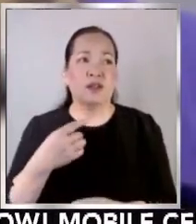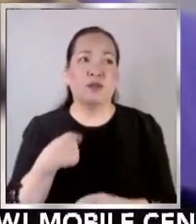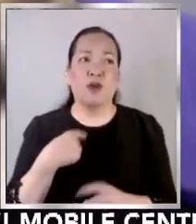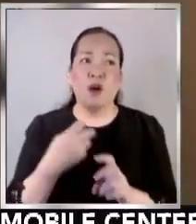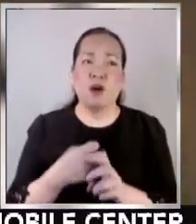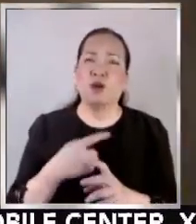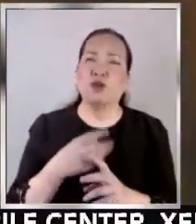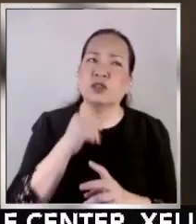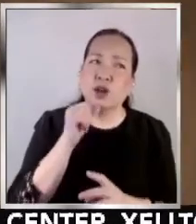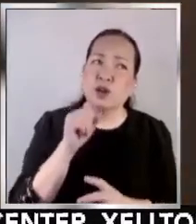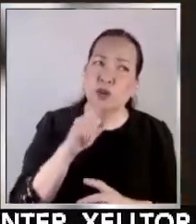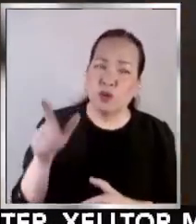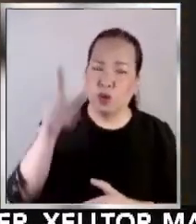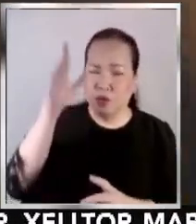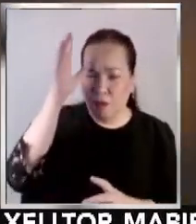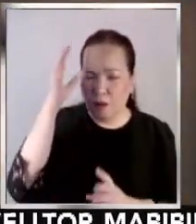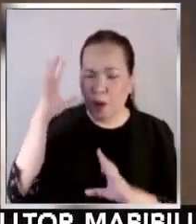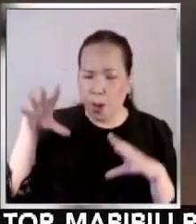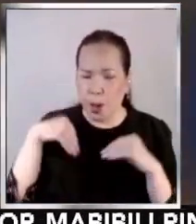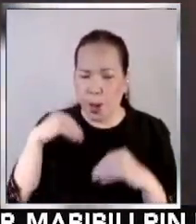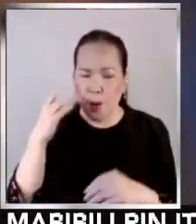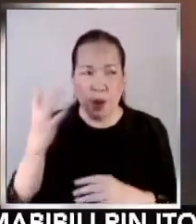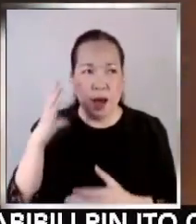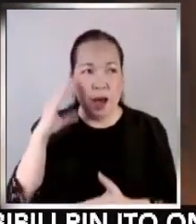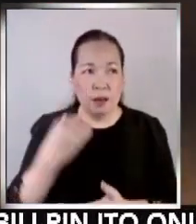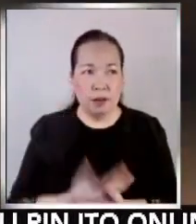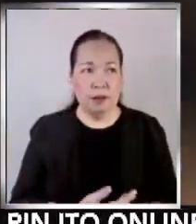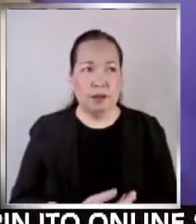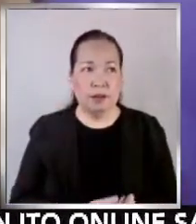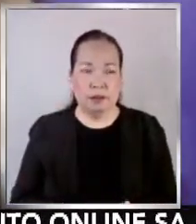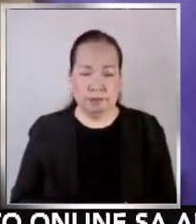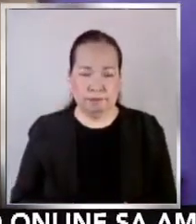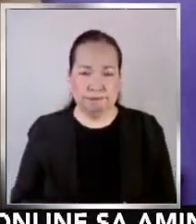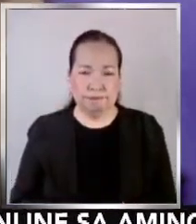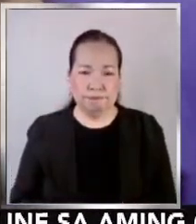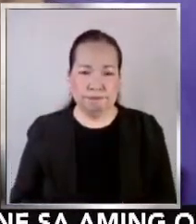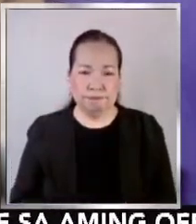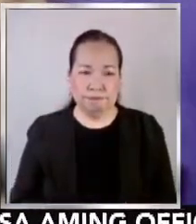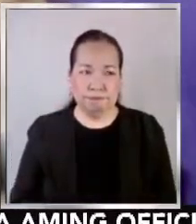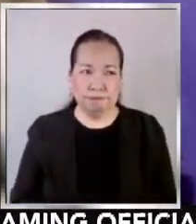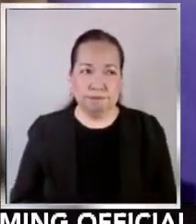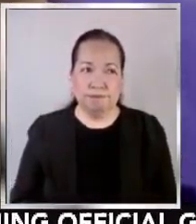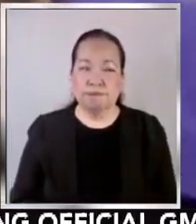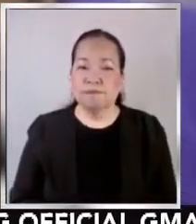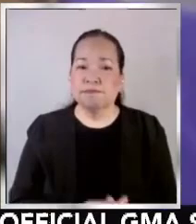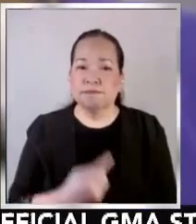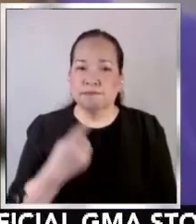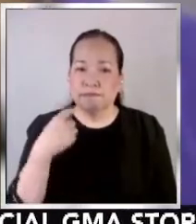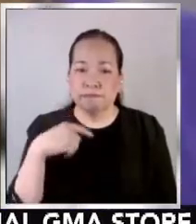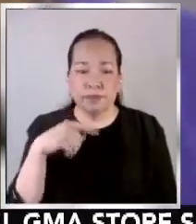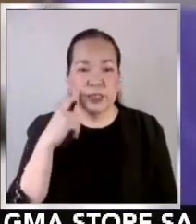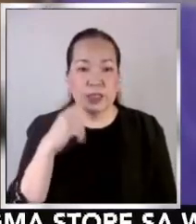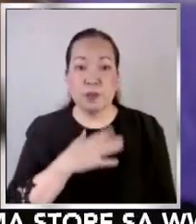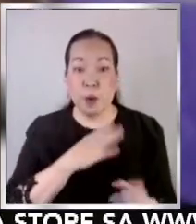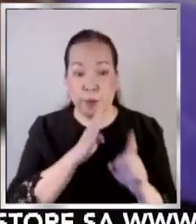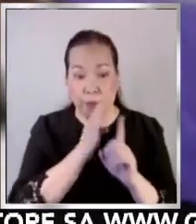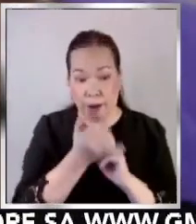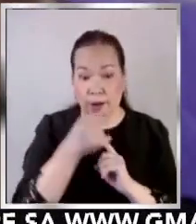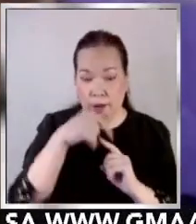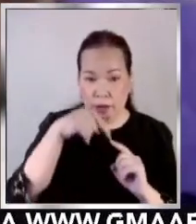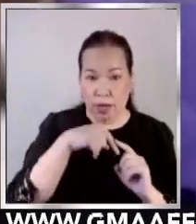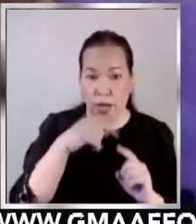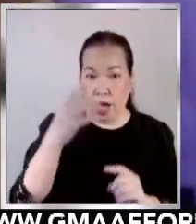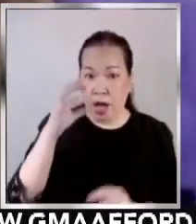mo? Ito siya sa tumakbong ng simulang sabi sa kanya na sa kalamba, sa interview, sa barangay namin sa Rial, na sige